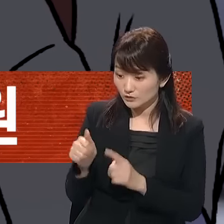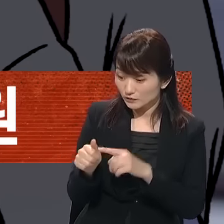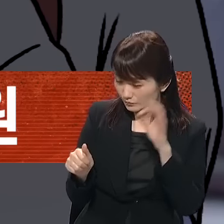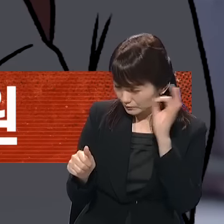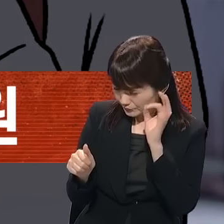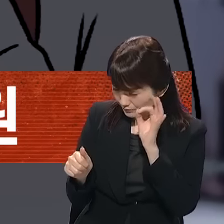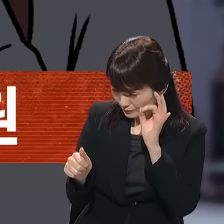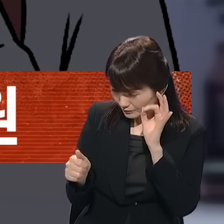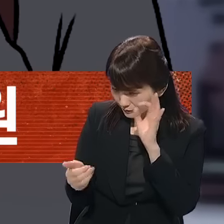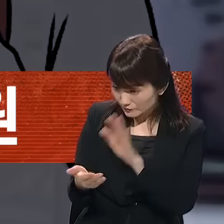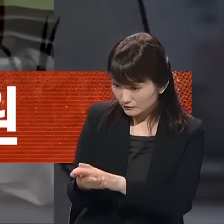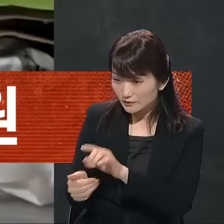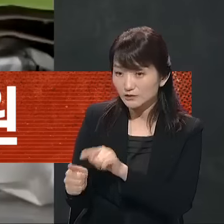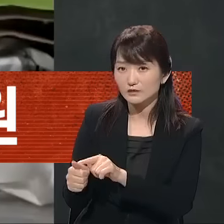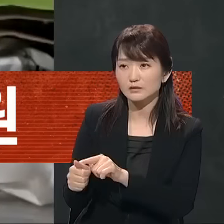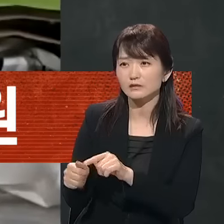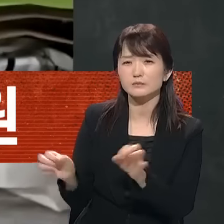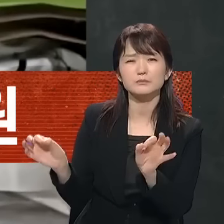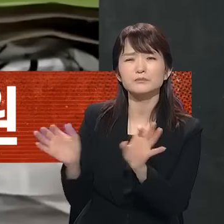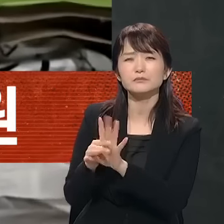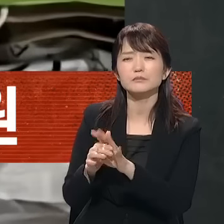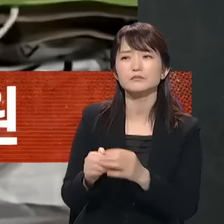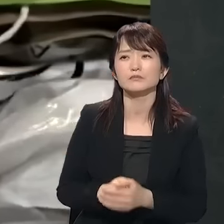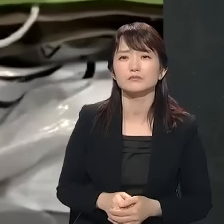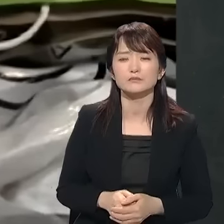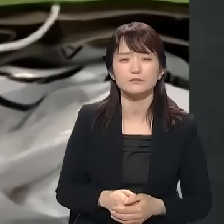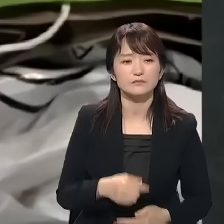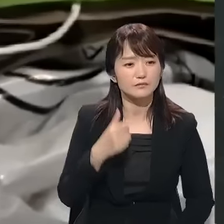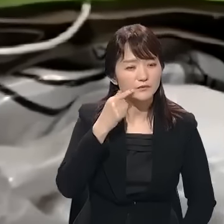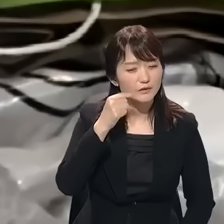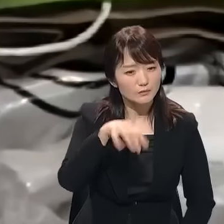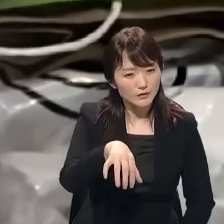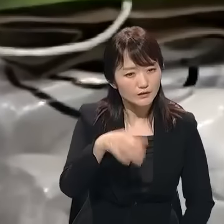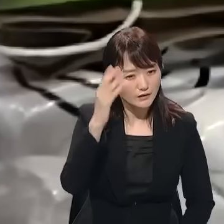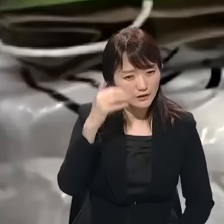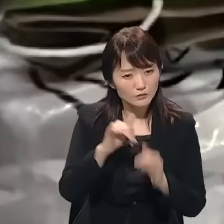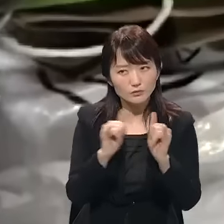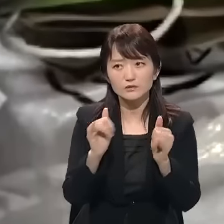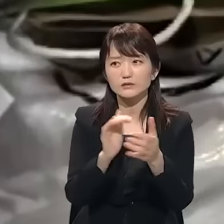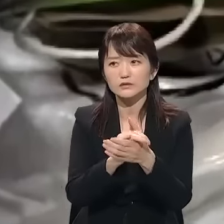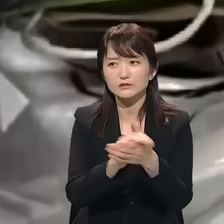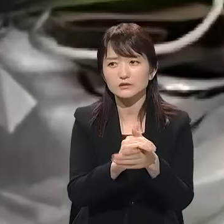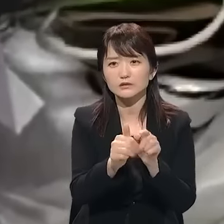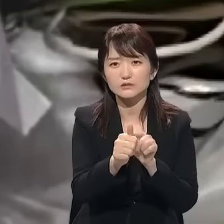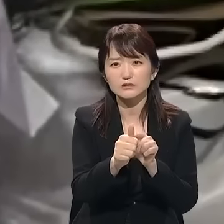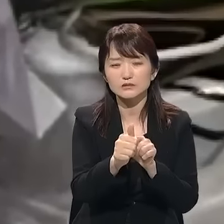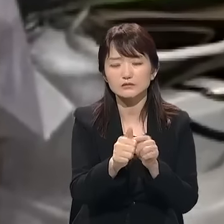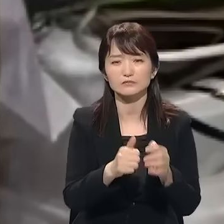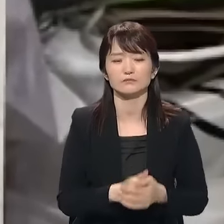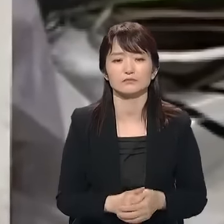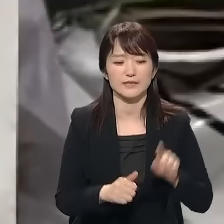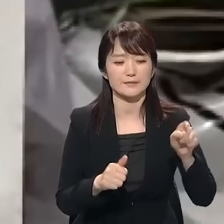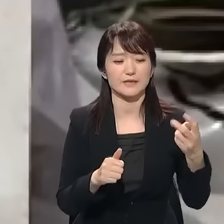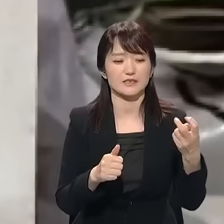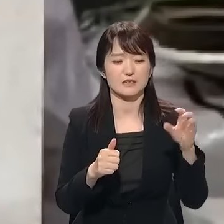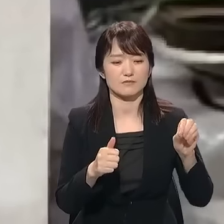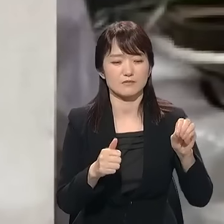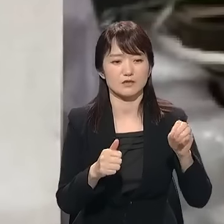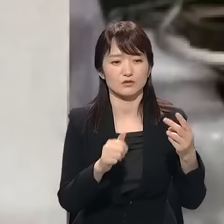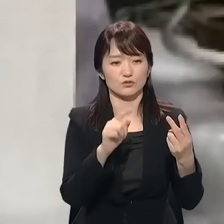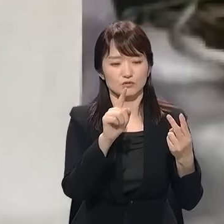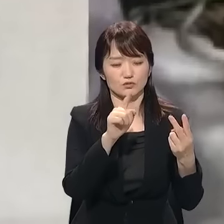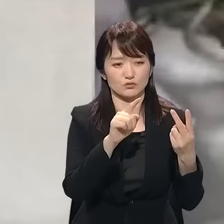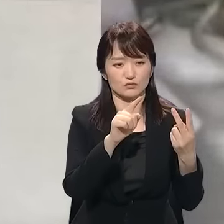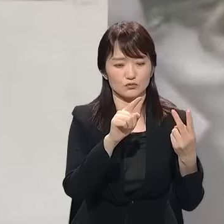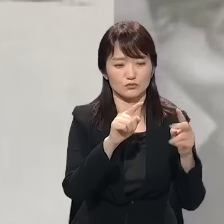찾았는데 그 남자는 없어진 후였고요. 세상에. 일본에 있는 이 잠깐만. 한국인 친구한테 지금 진짜 그러네. 120만 원씩 두 명이니까